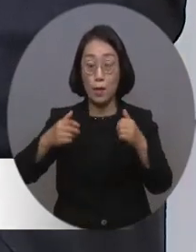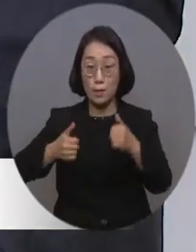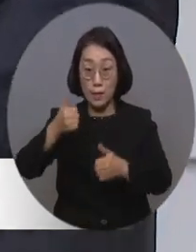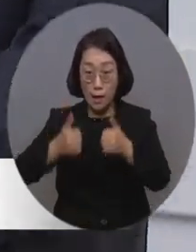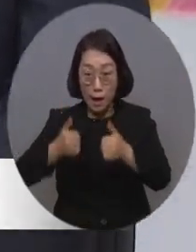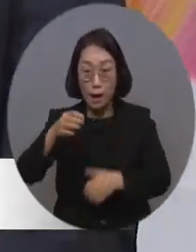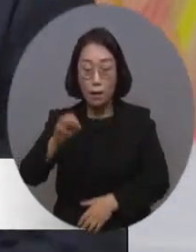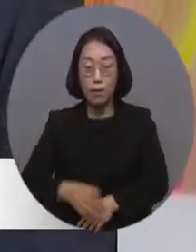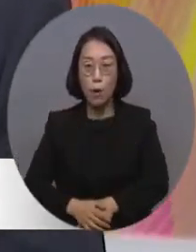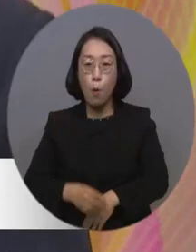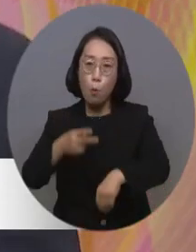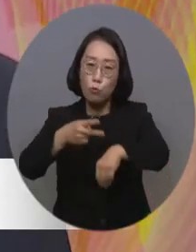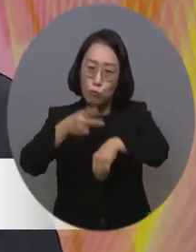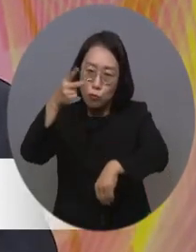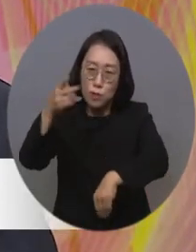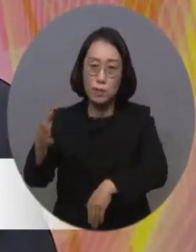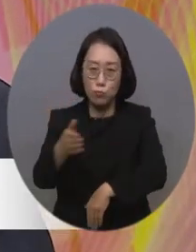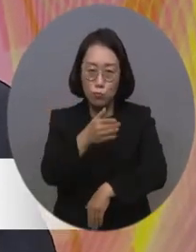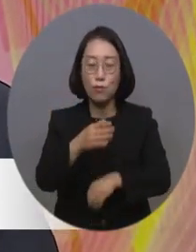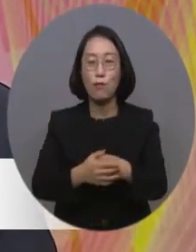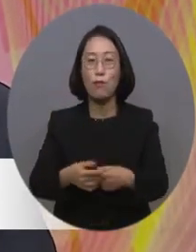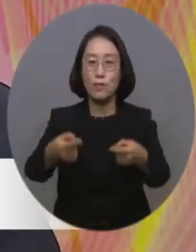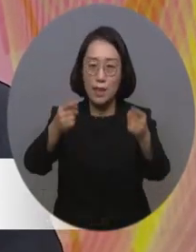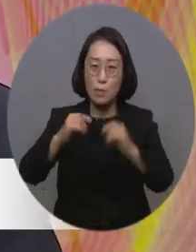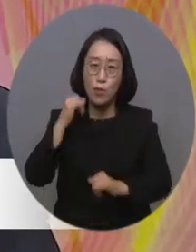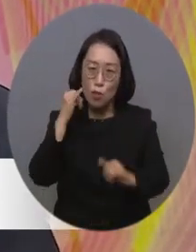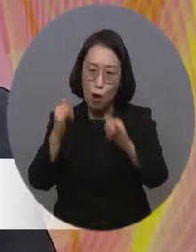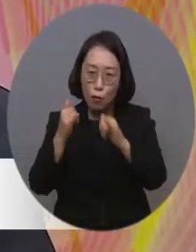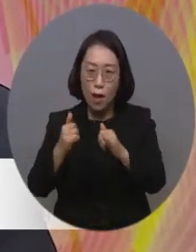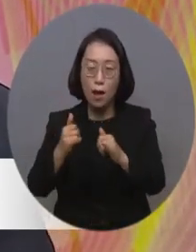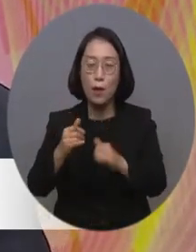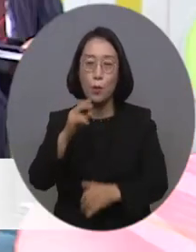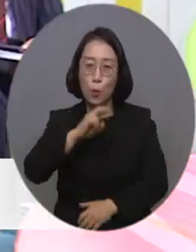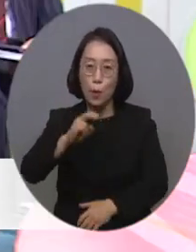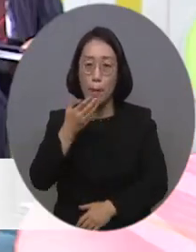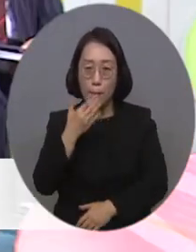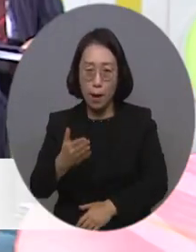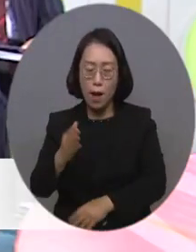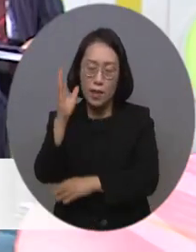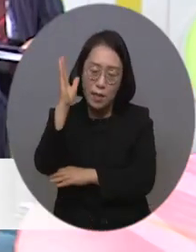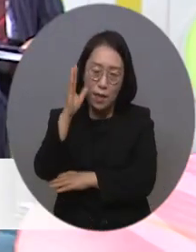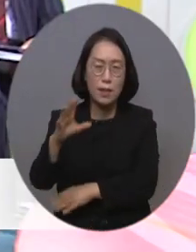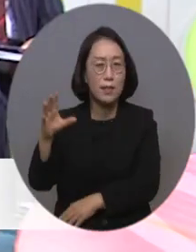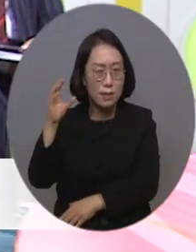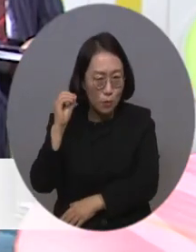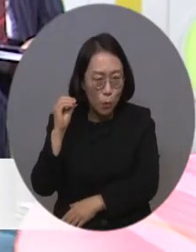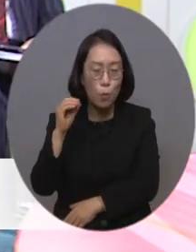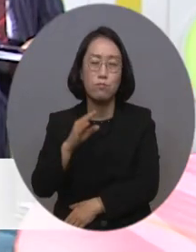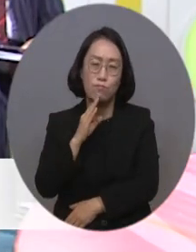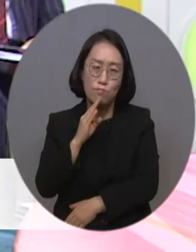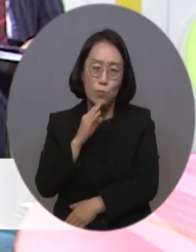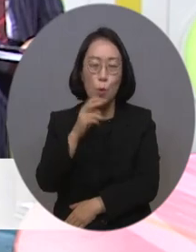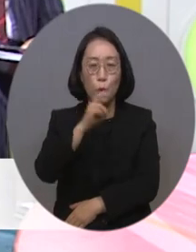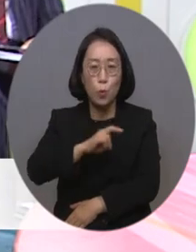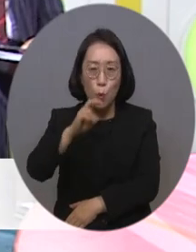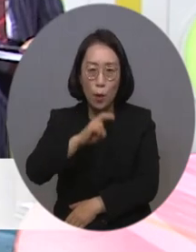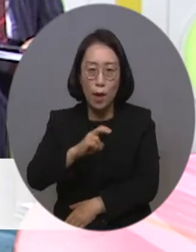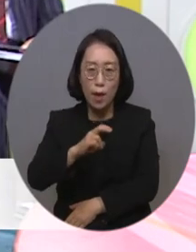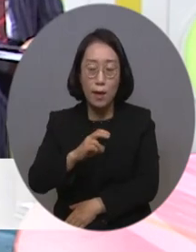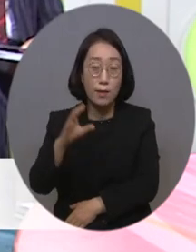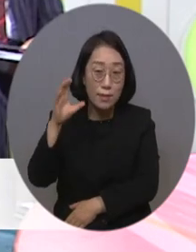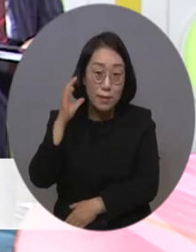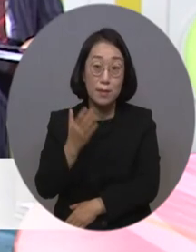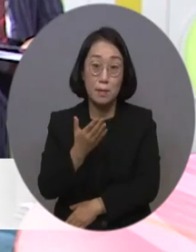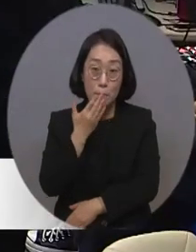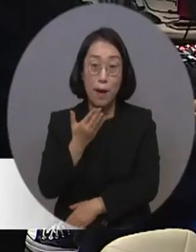2시 시청자들의 참여로 진행되고 있습니다. 시청자들의 사연을 듣고 공감하며 노래도 들어볼 수 있는